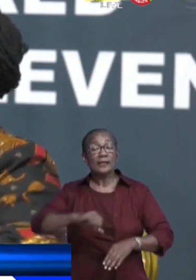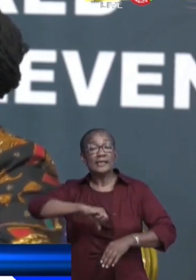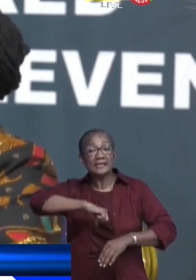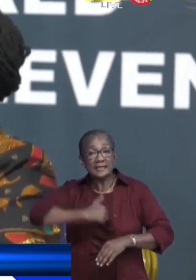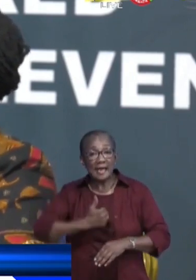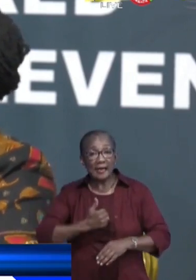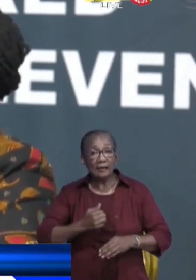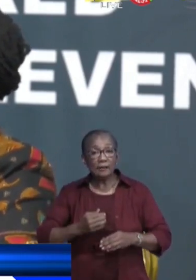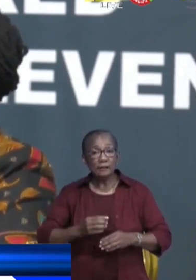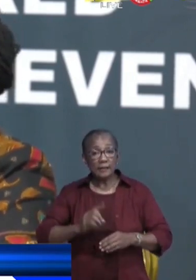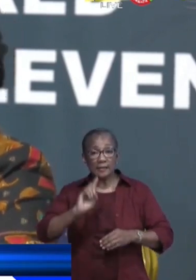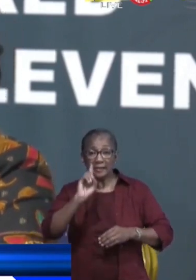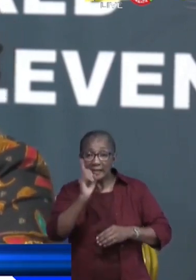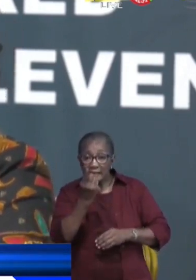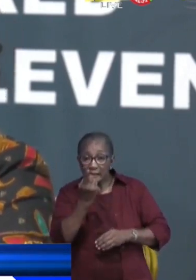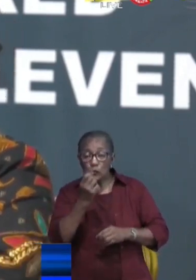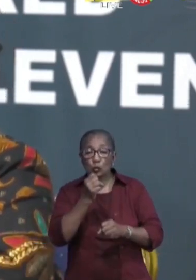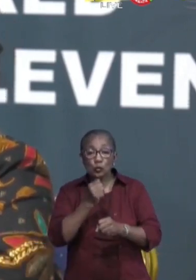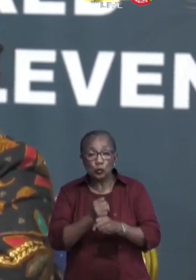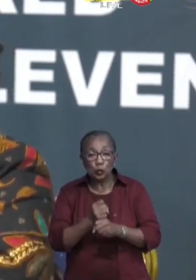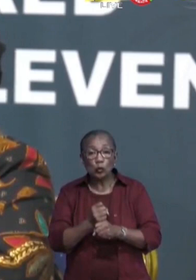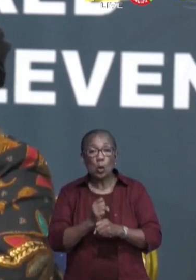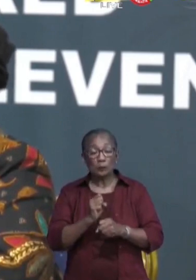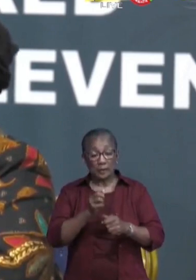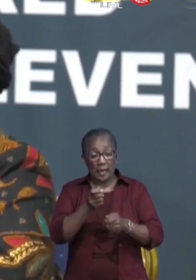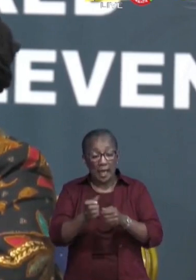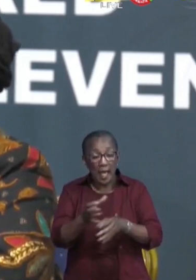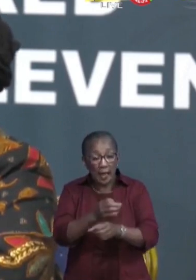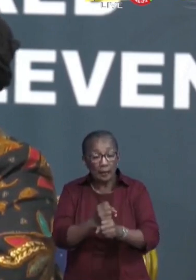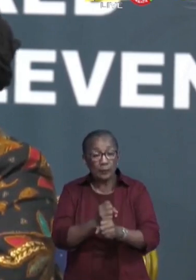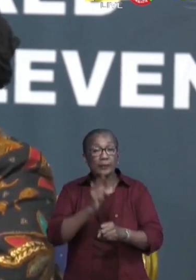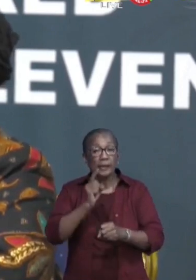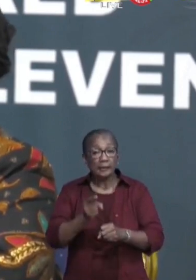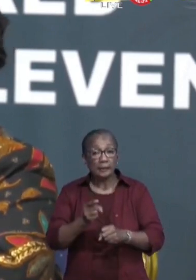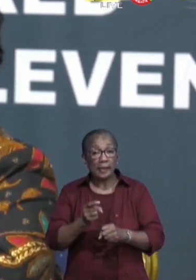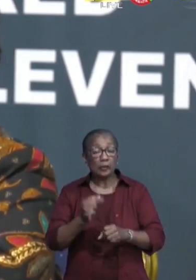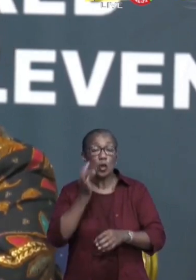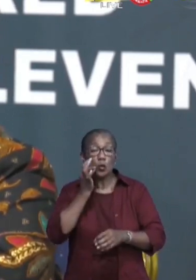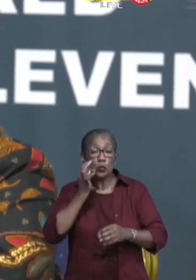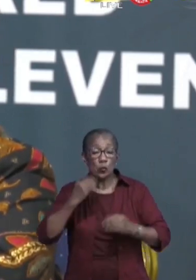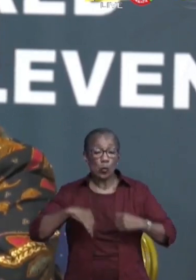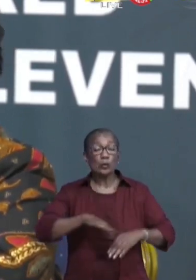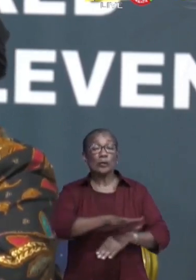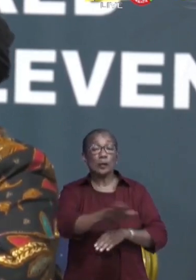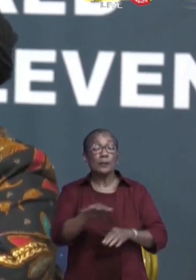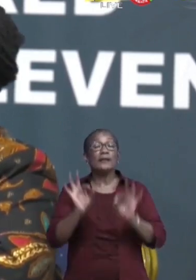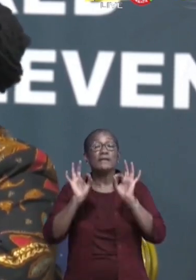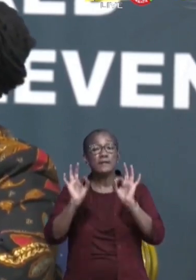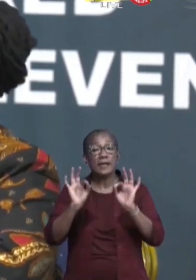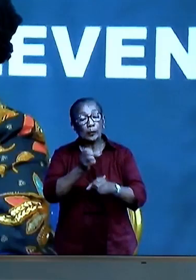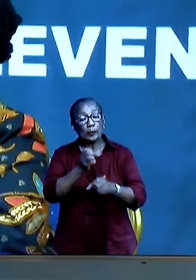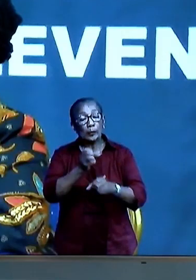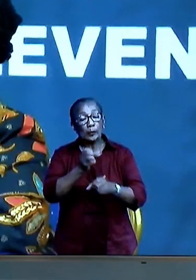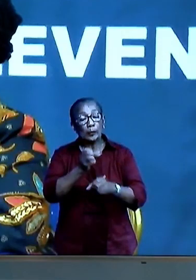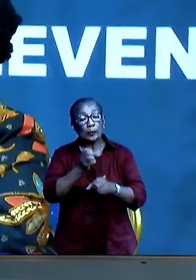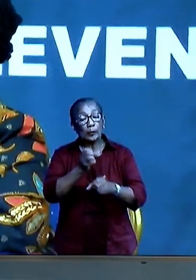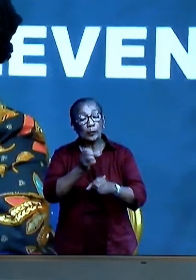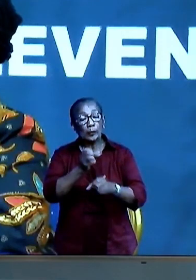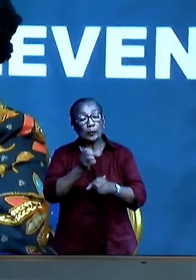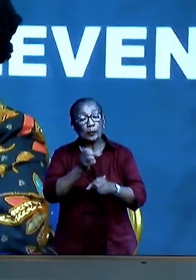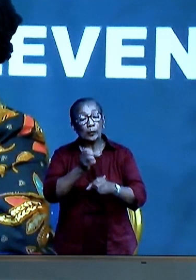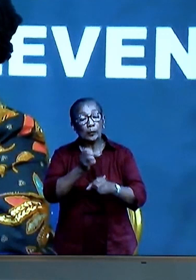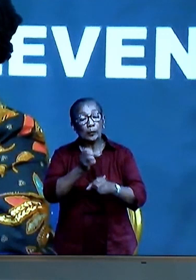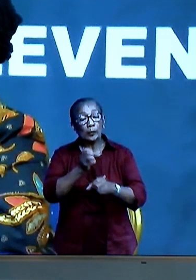in de voorhoede gaat staan om ervoor zorg te dragen dat hun woongebieden veilig zijn en blijven. Feira